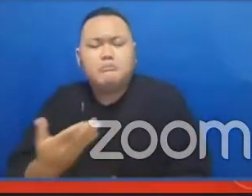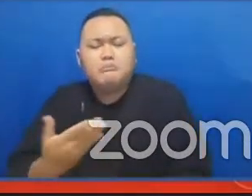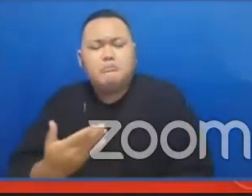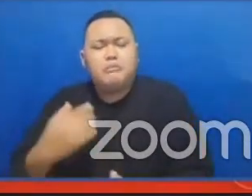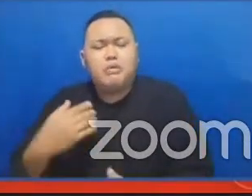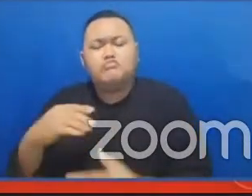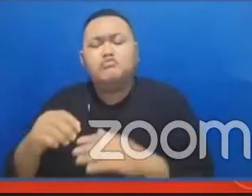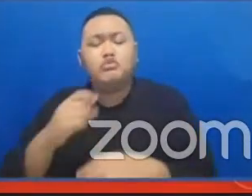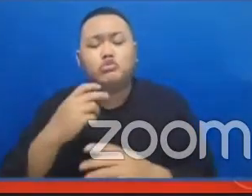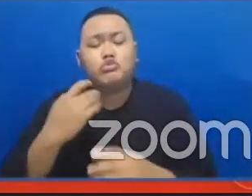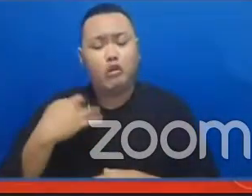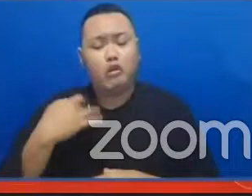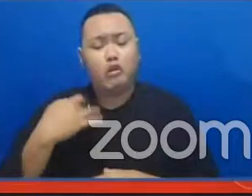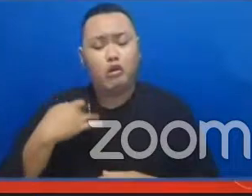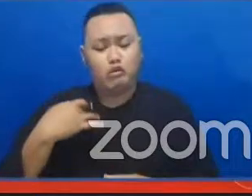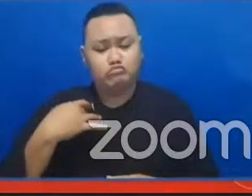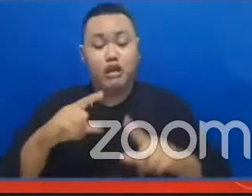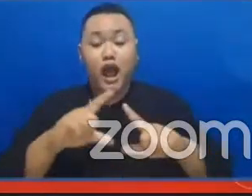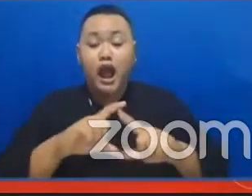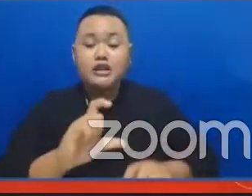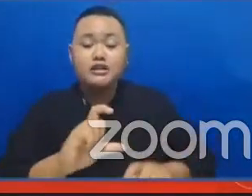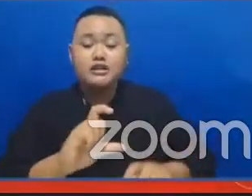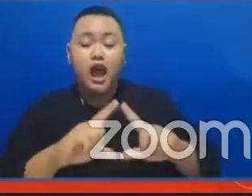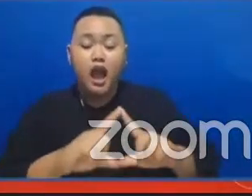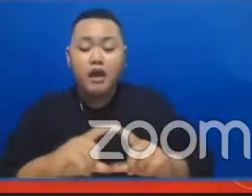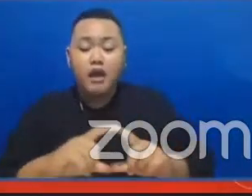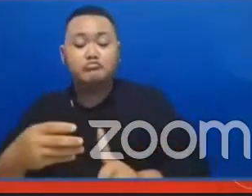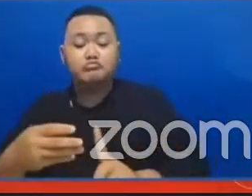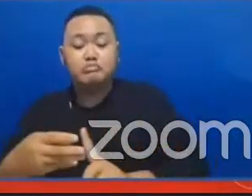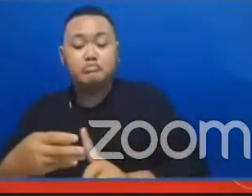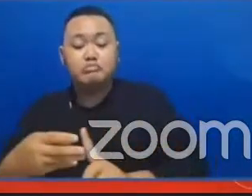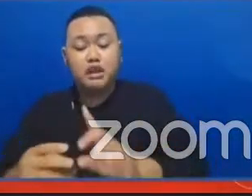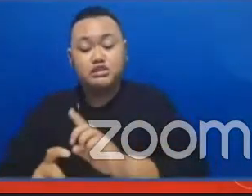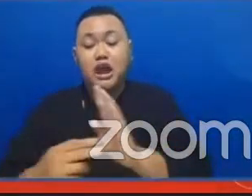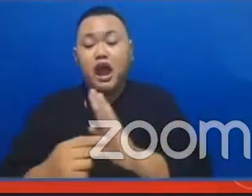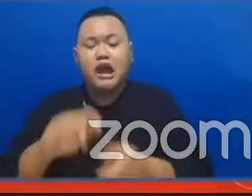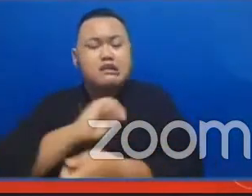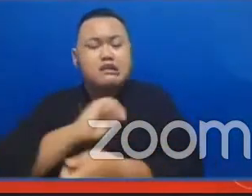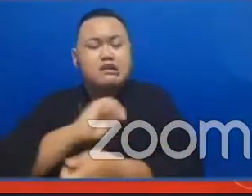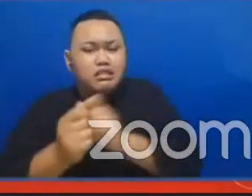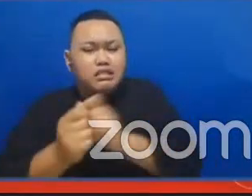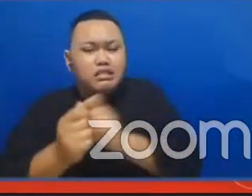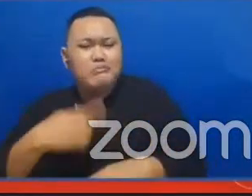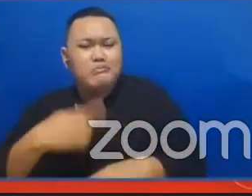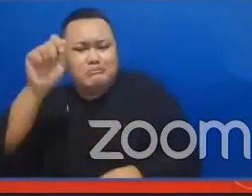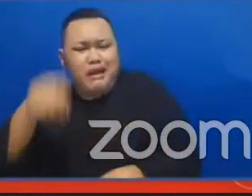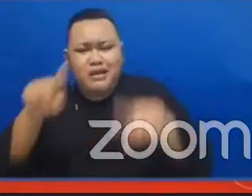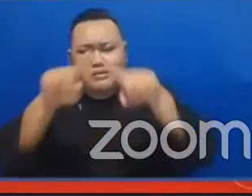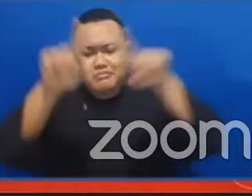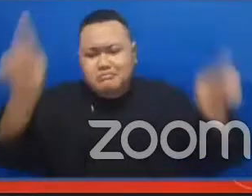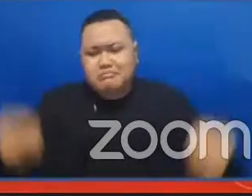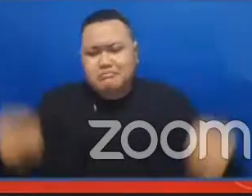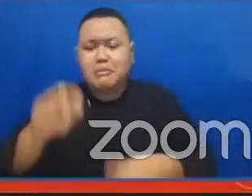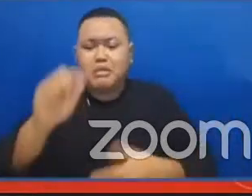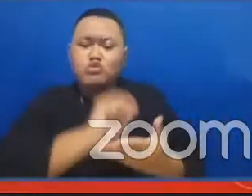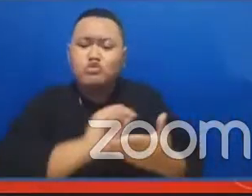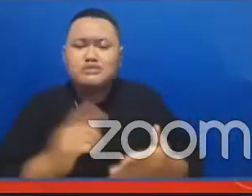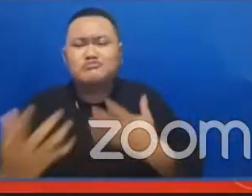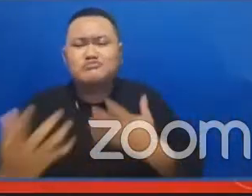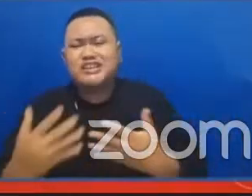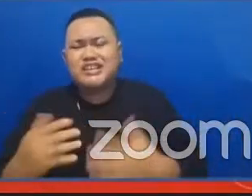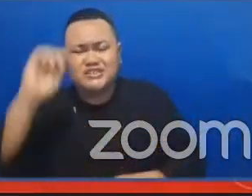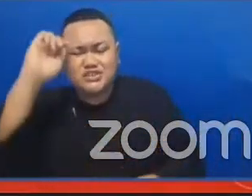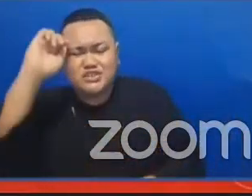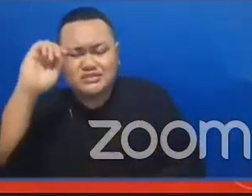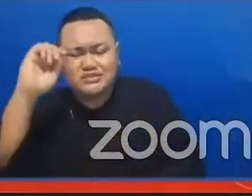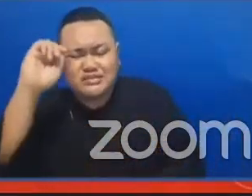kan? B-nya diganti 10, C-nya diganti sekian. Kalau kita menggunakan papan tulis, lumayan Bapak Ibu. Oh, sebentar